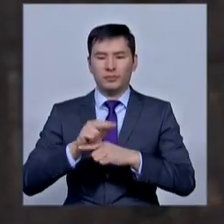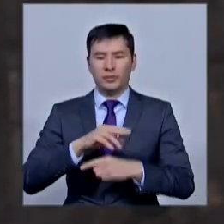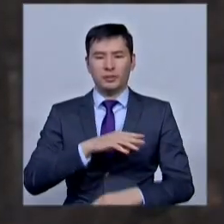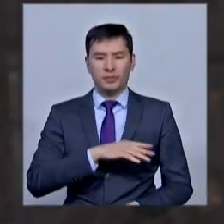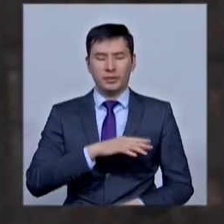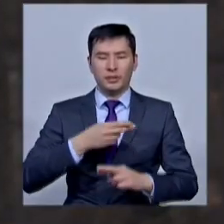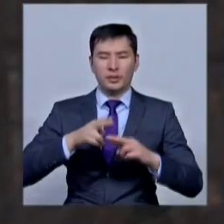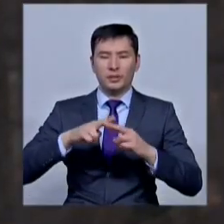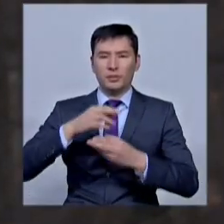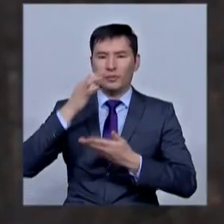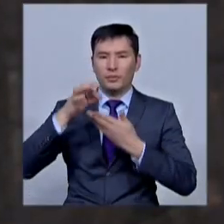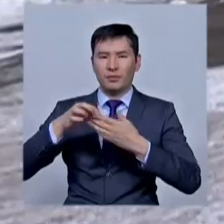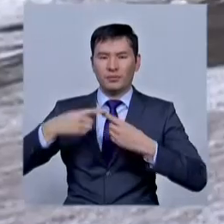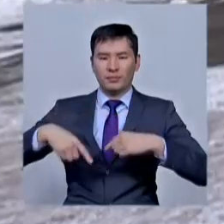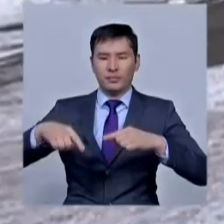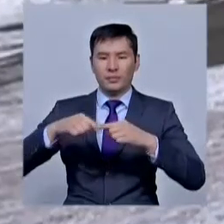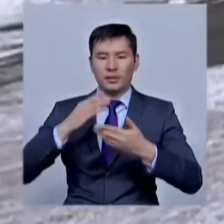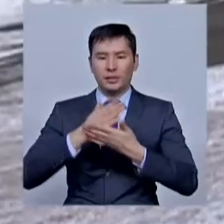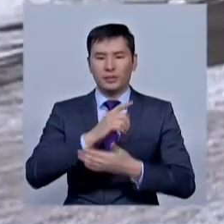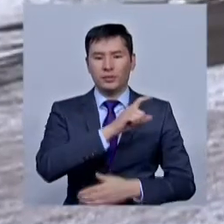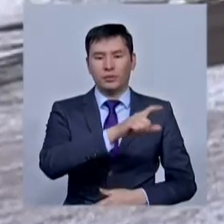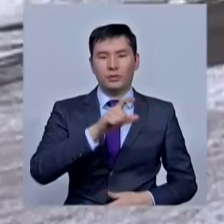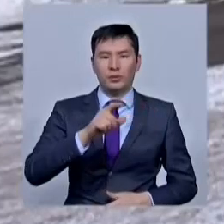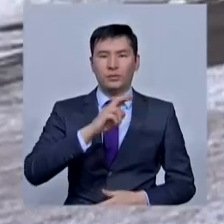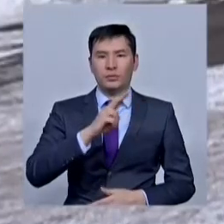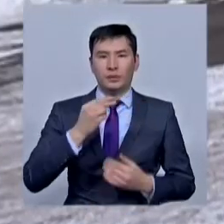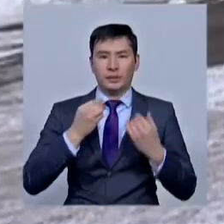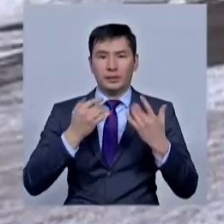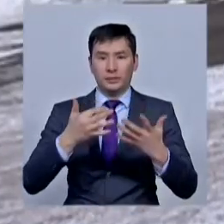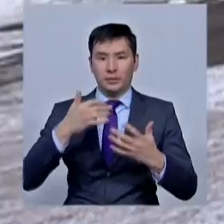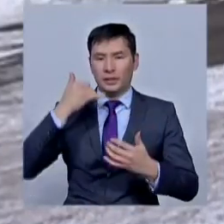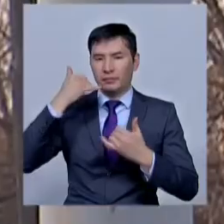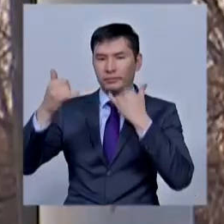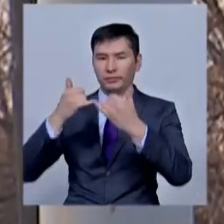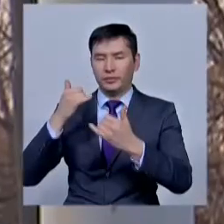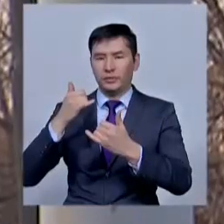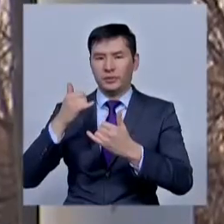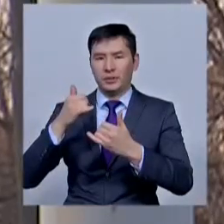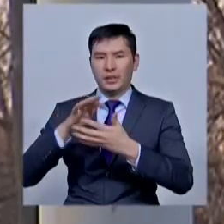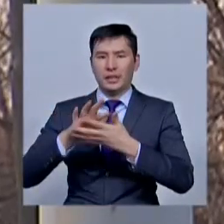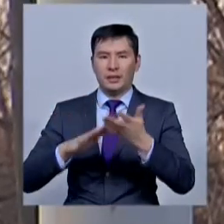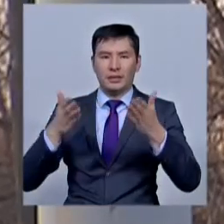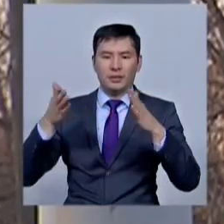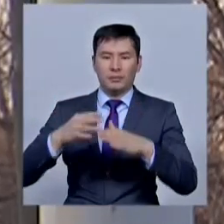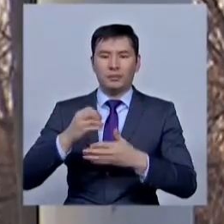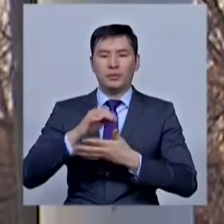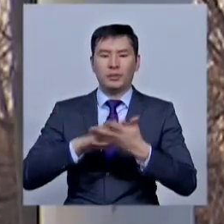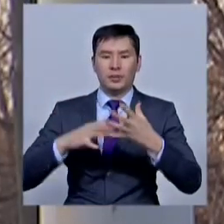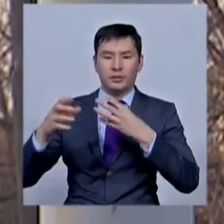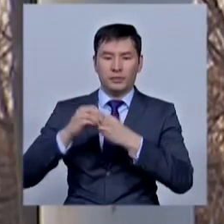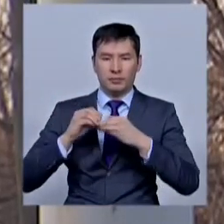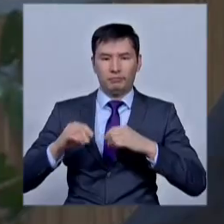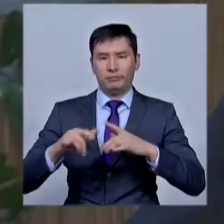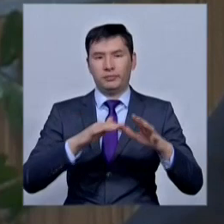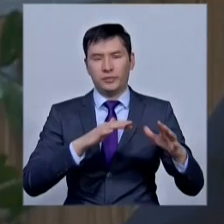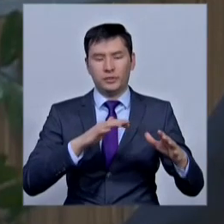Мекеме басшысы көгілдір отынға зәру тұрғындар өздері хабарласып, өтінім тастайтынын айтты. Олар қала әкімдігімен бірлесіп, қажетті шаралар